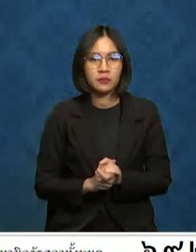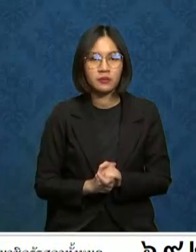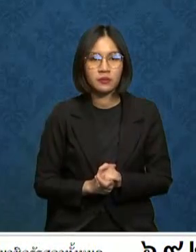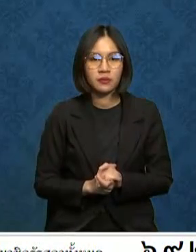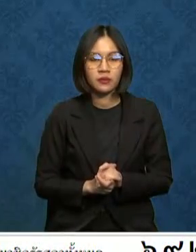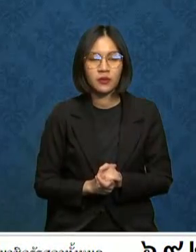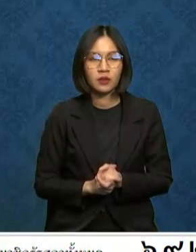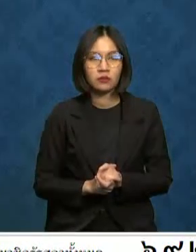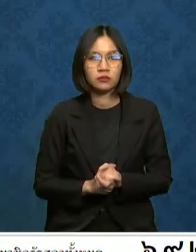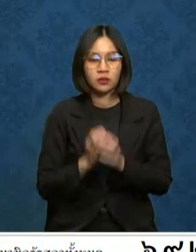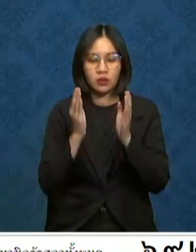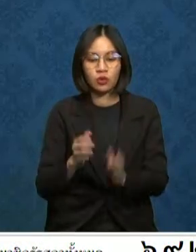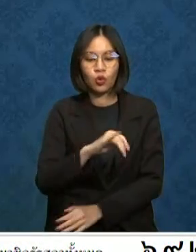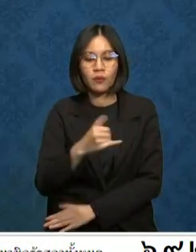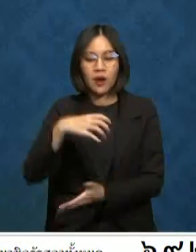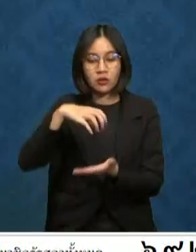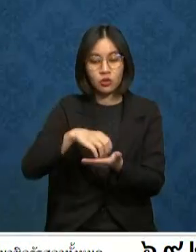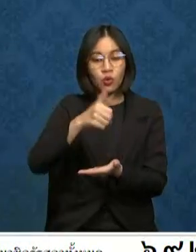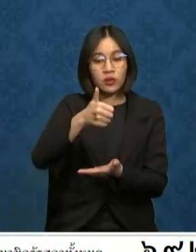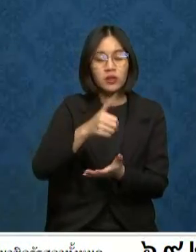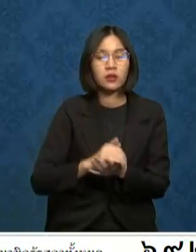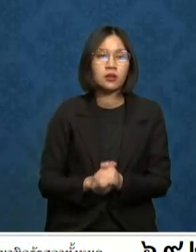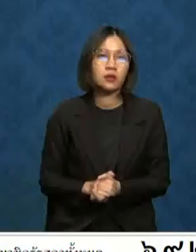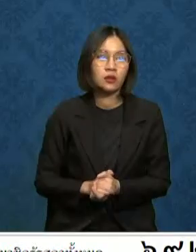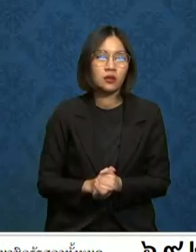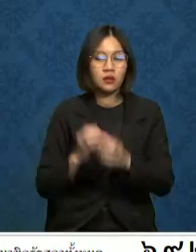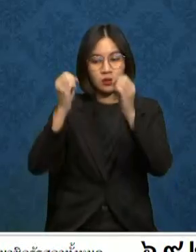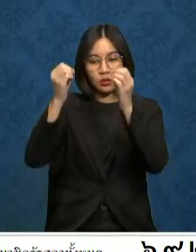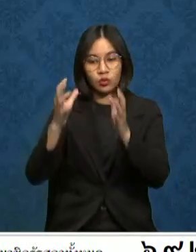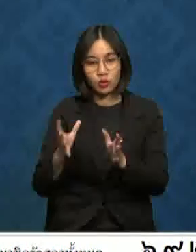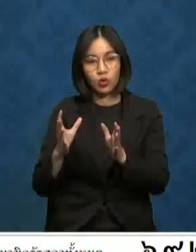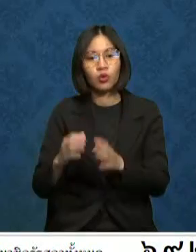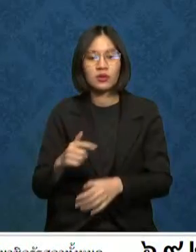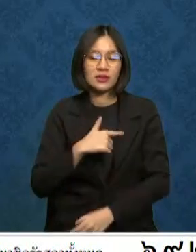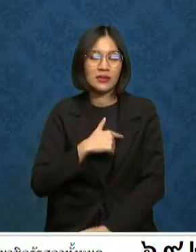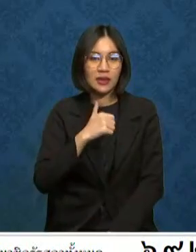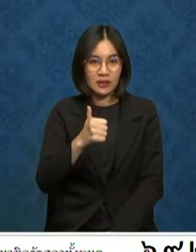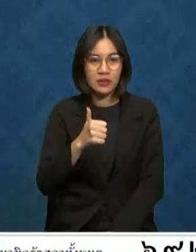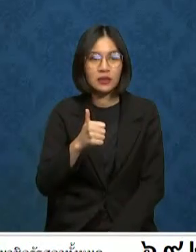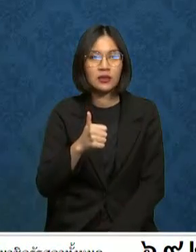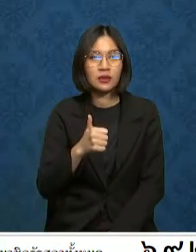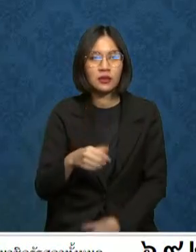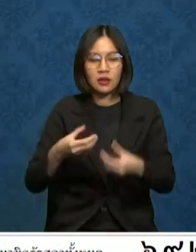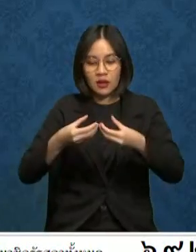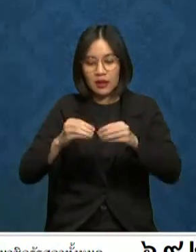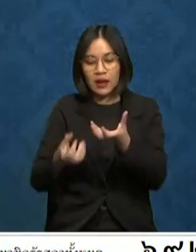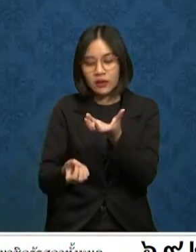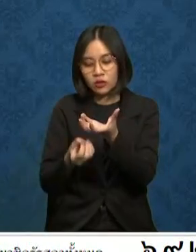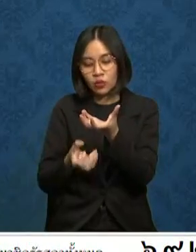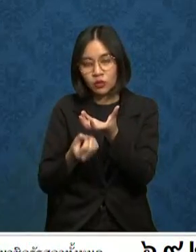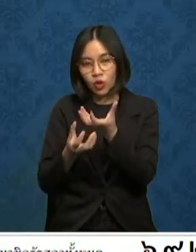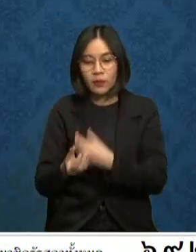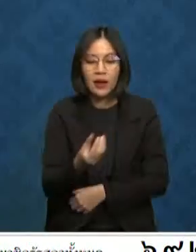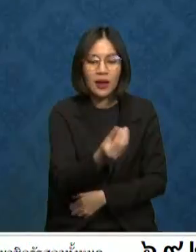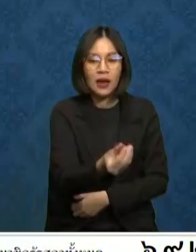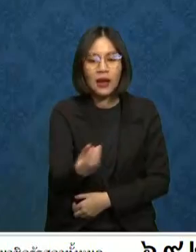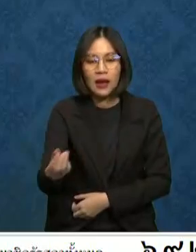ครับบางคนโชคดีหน่อยครับท่านครับคุณครูประจำชั้นใจดีก็ต้มไข่จากบ้านไปแจก